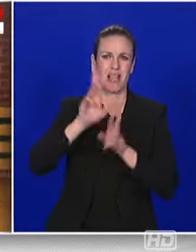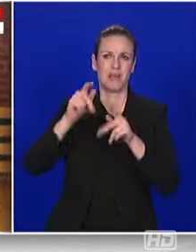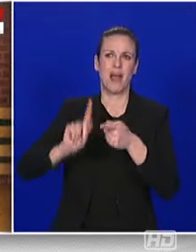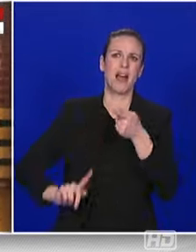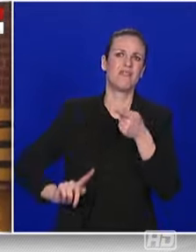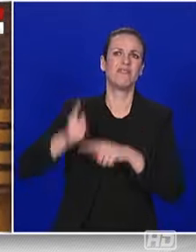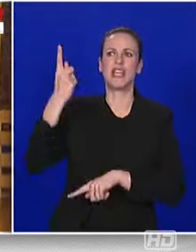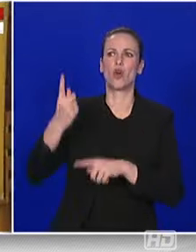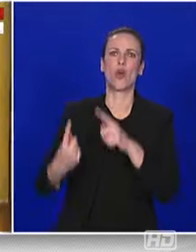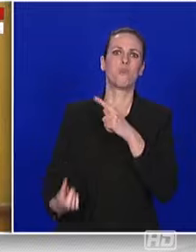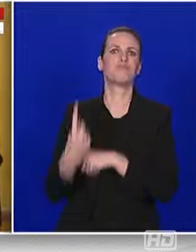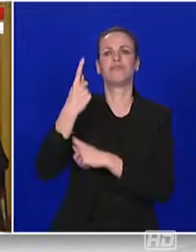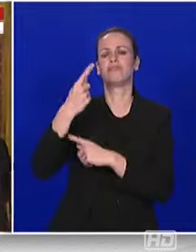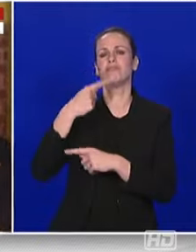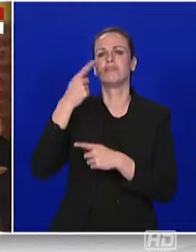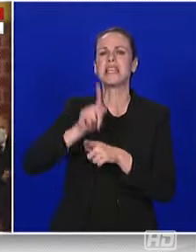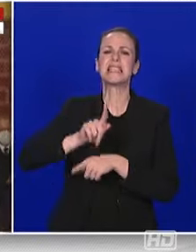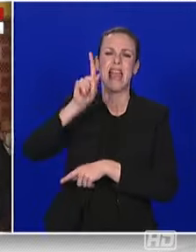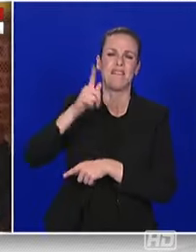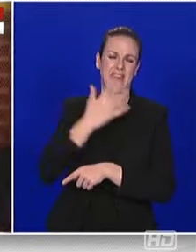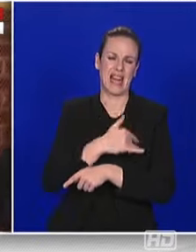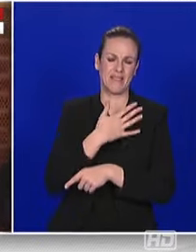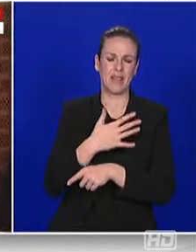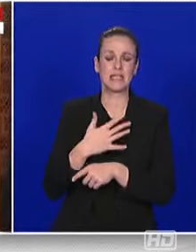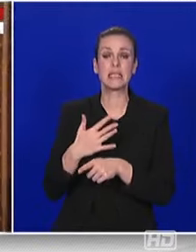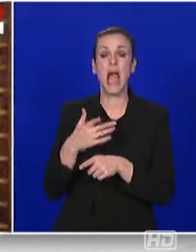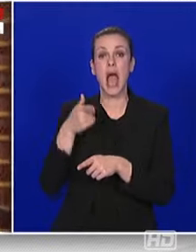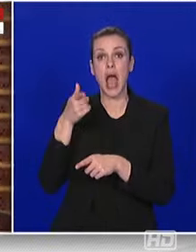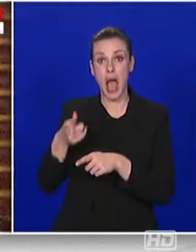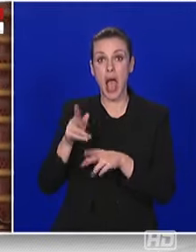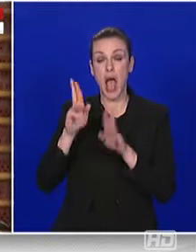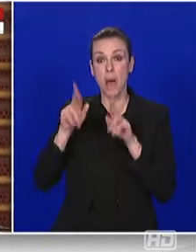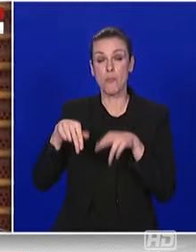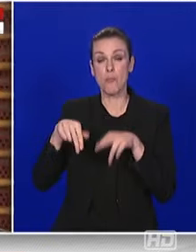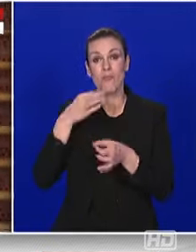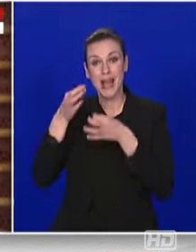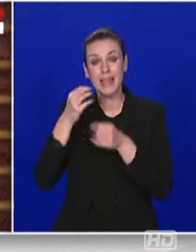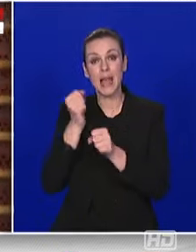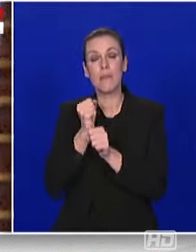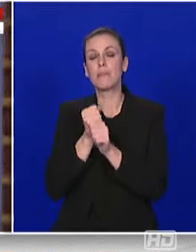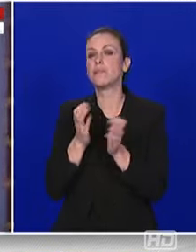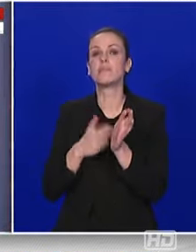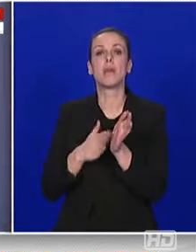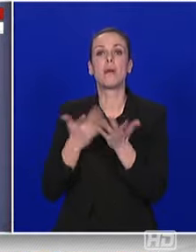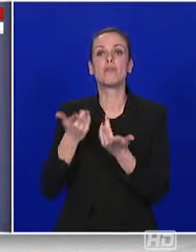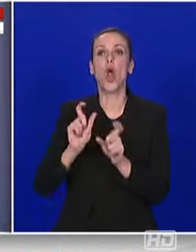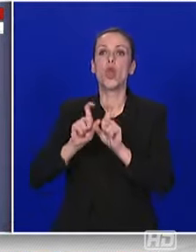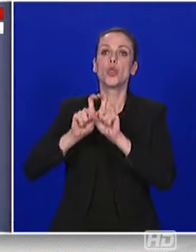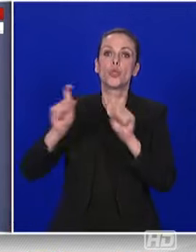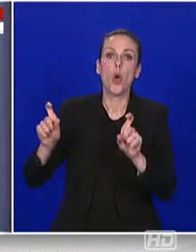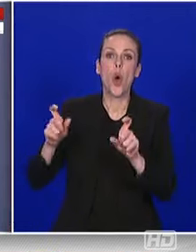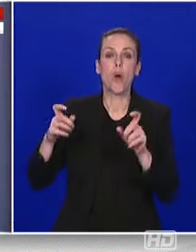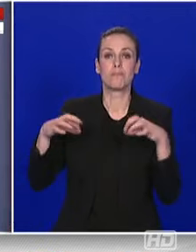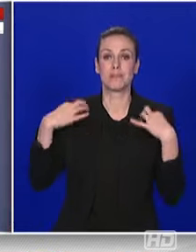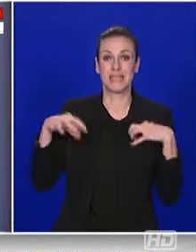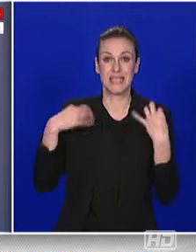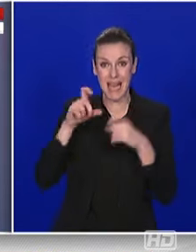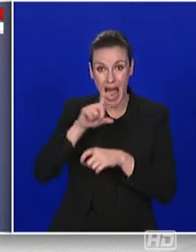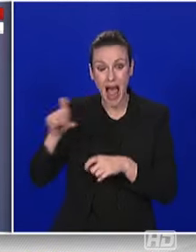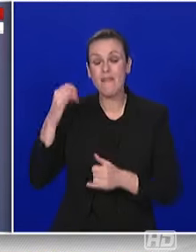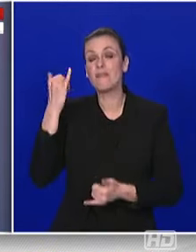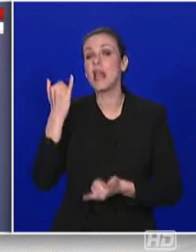incidencija zaraze, dakle i sjever Hrvatske. Bi li se onda takva testiranja radila primjerice u domovima zdravlja ili na